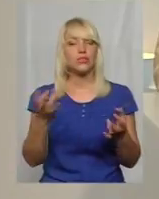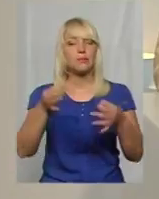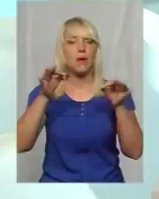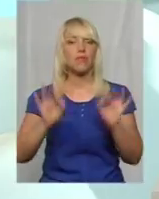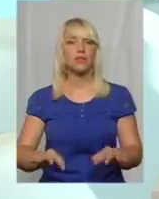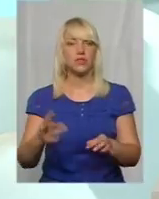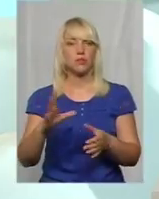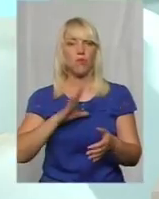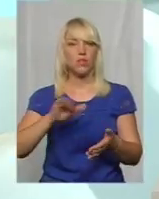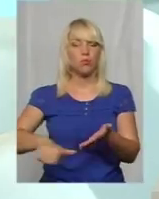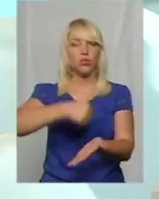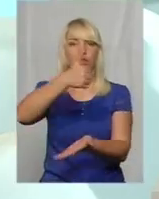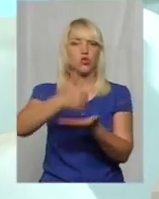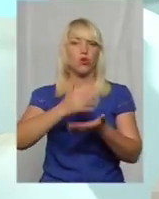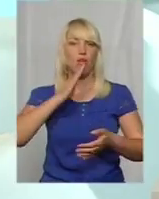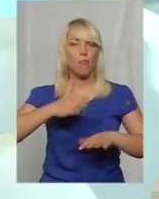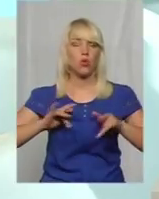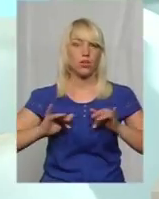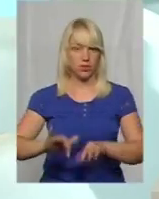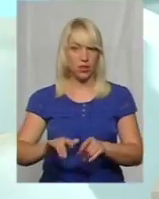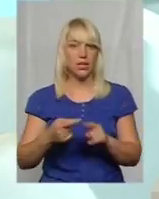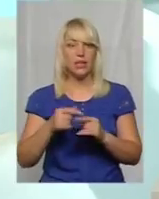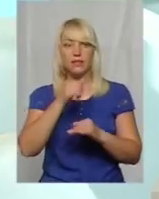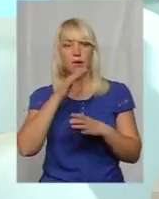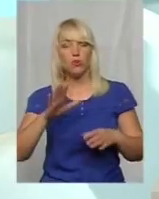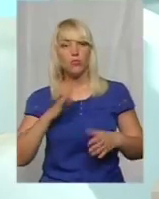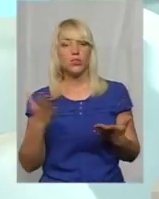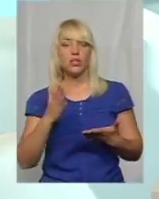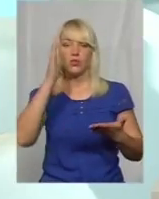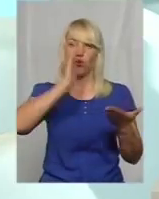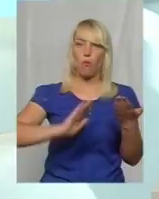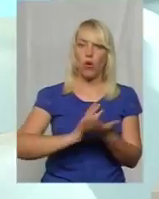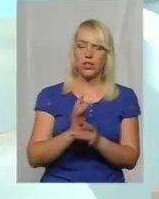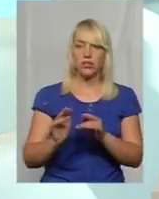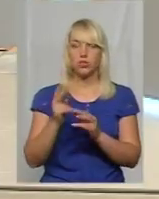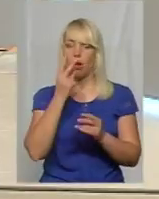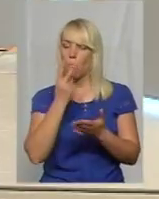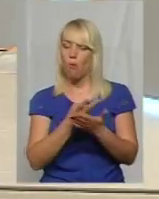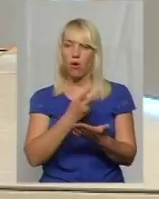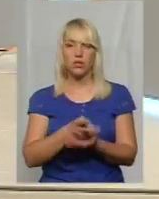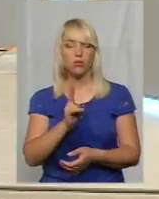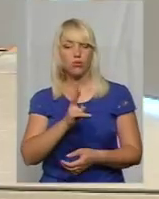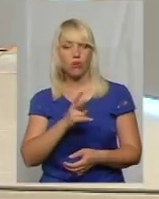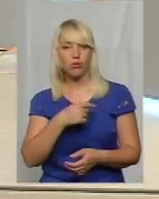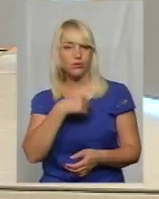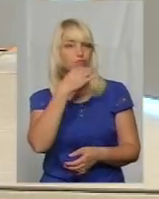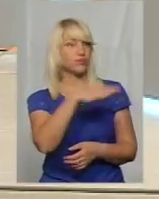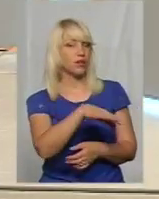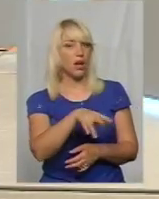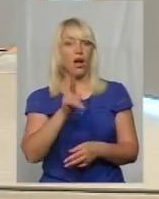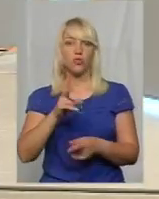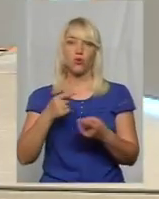чолі моїх дій. Не може бути з якихось там політичних поглядів до когось предвзяти, а до когось